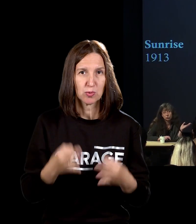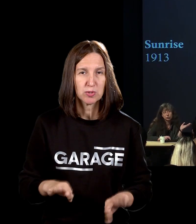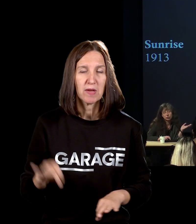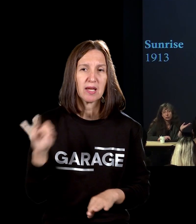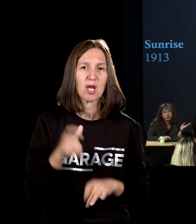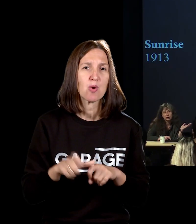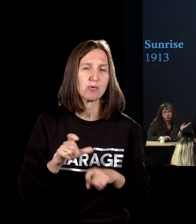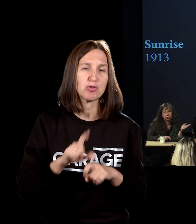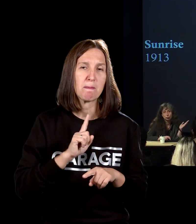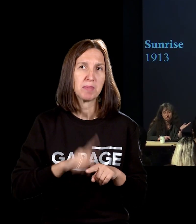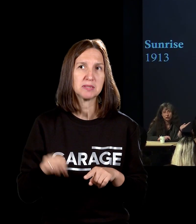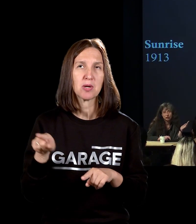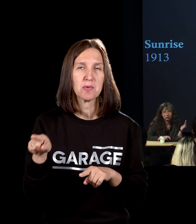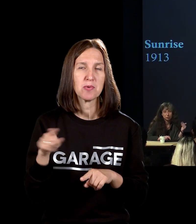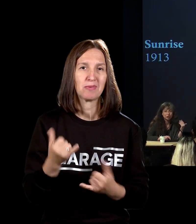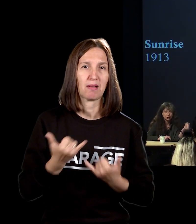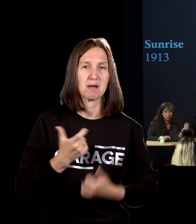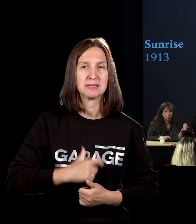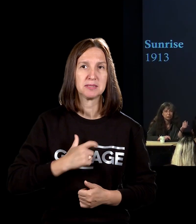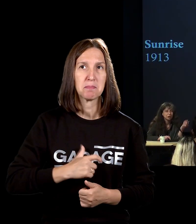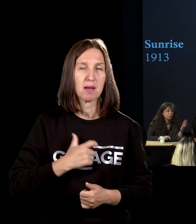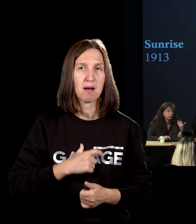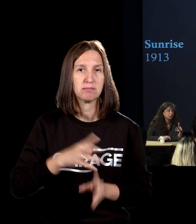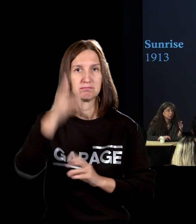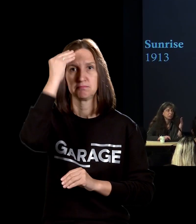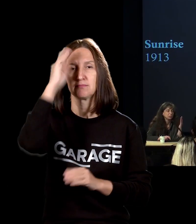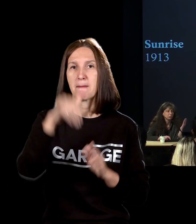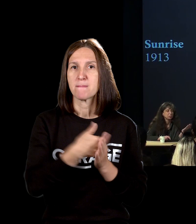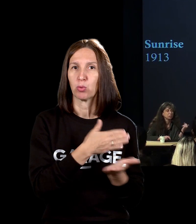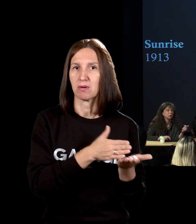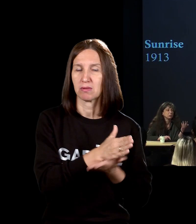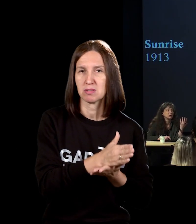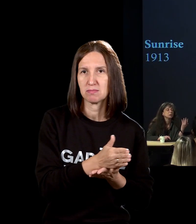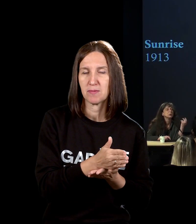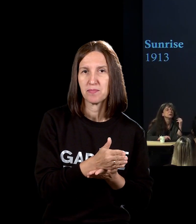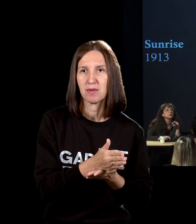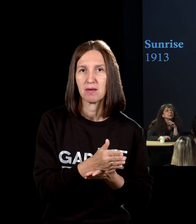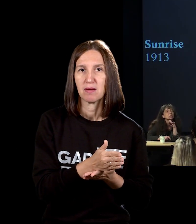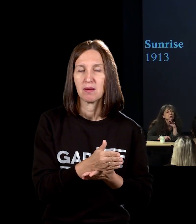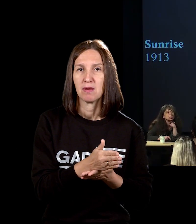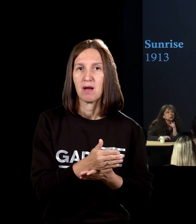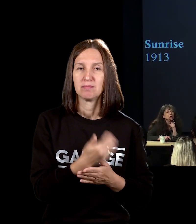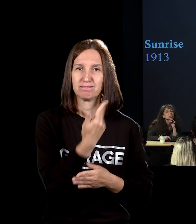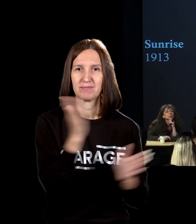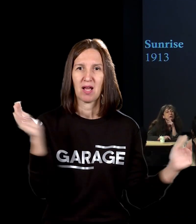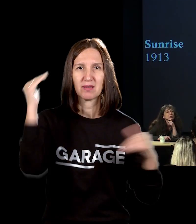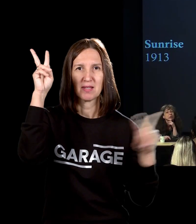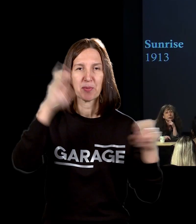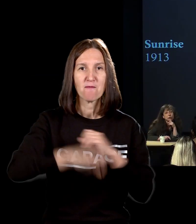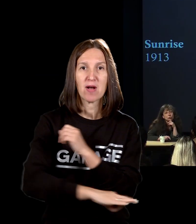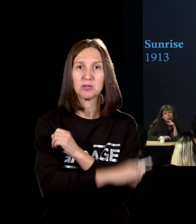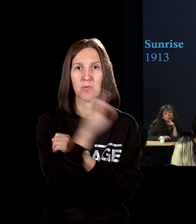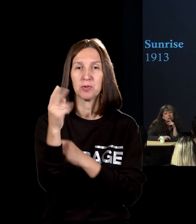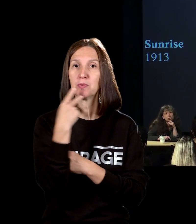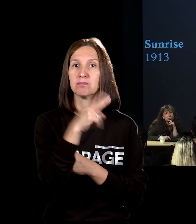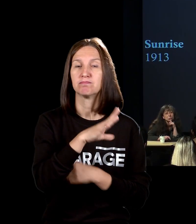Достаточно быстро он открывает для себя в том числе и модернизм того времени, вот как бы такой восход сделанный вскоре после того, как он увидел